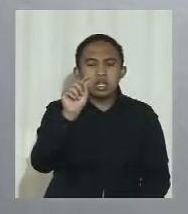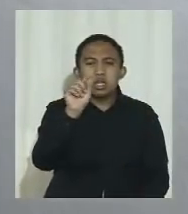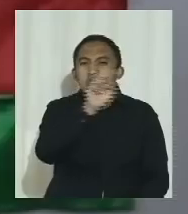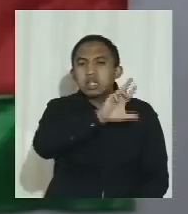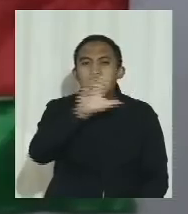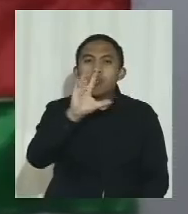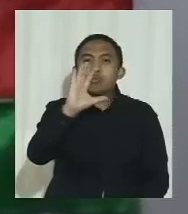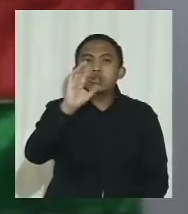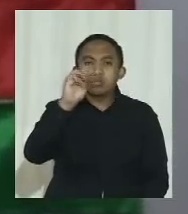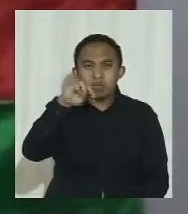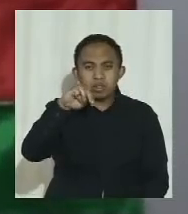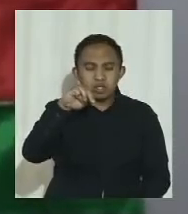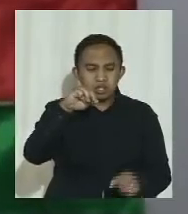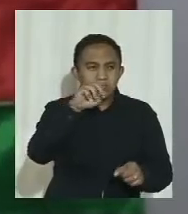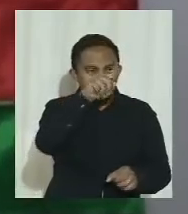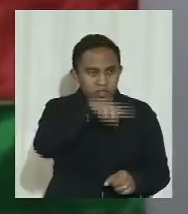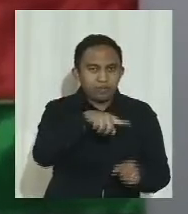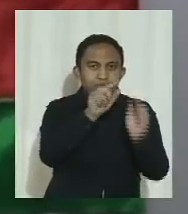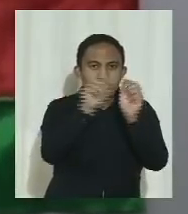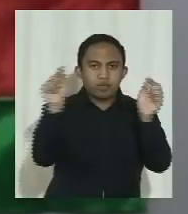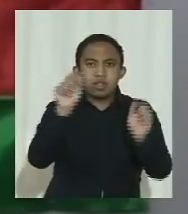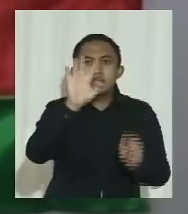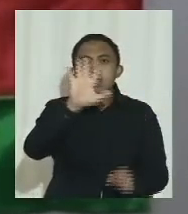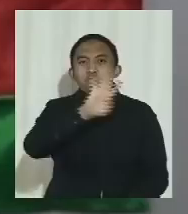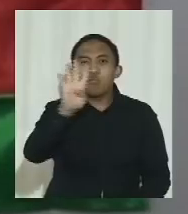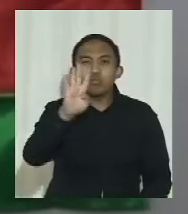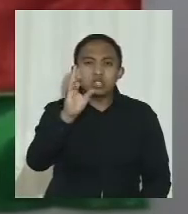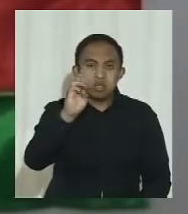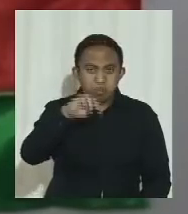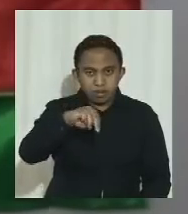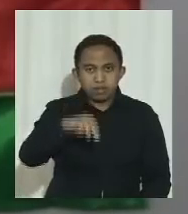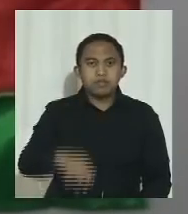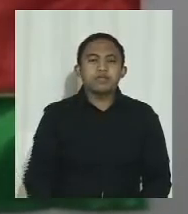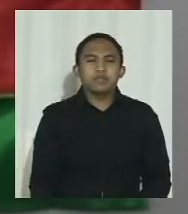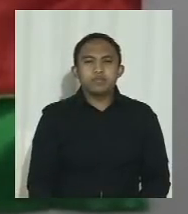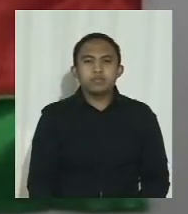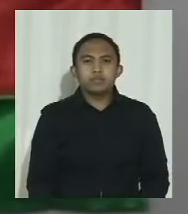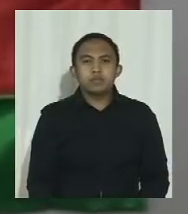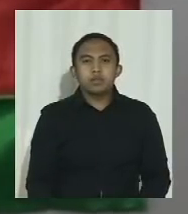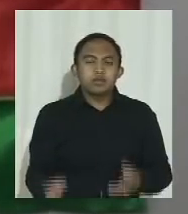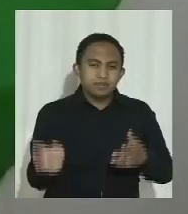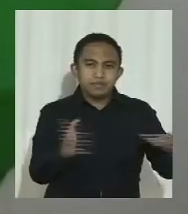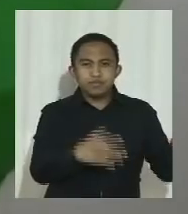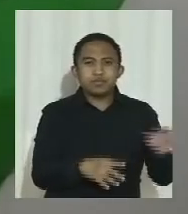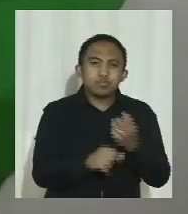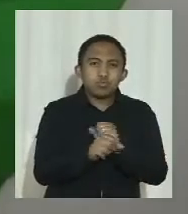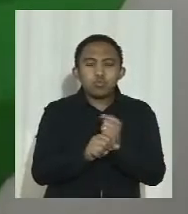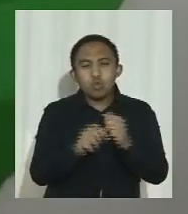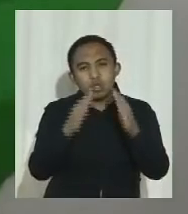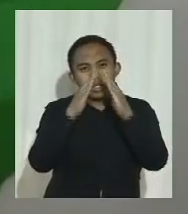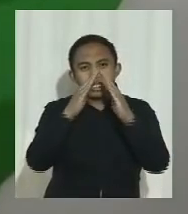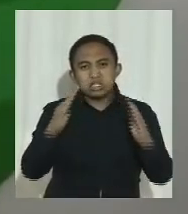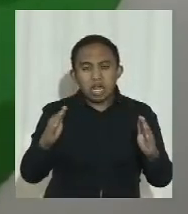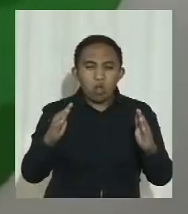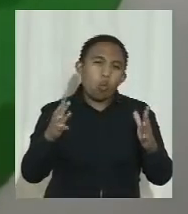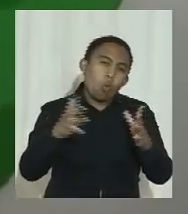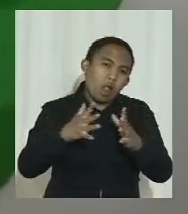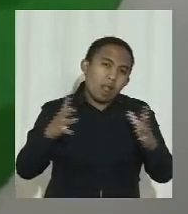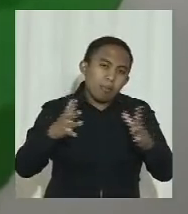sakany, 15 cm ho an'ny lavany. Raha ohatra indray izy ka somary atao hoe trano